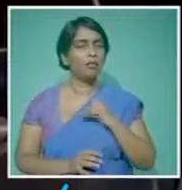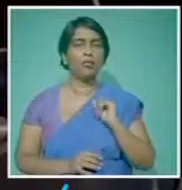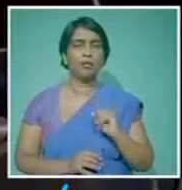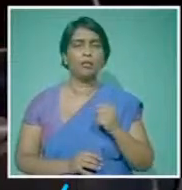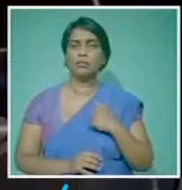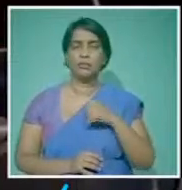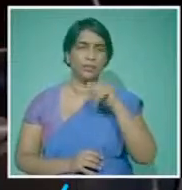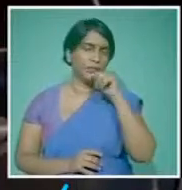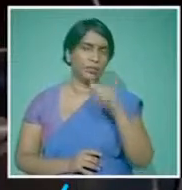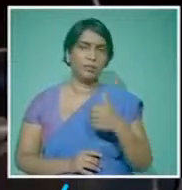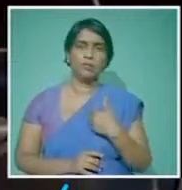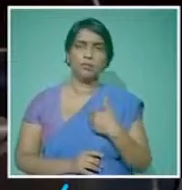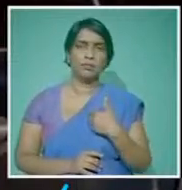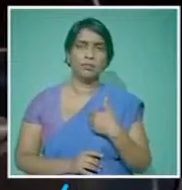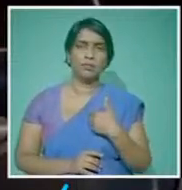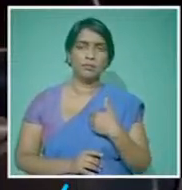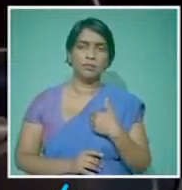අපිට